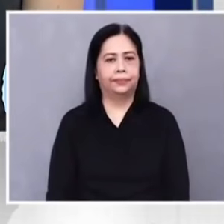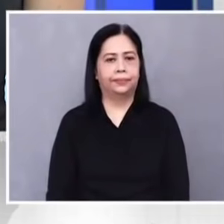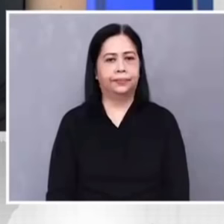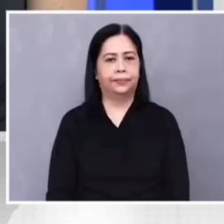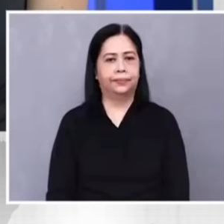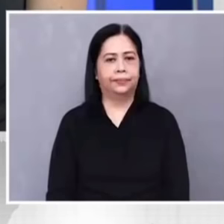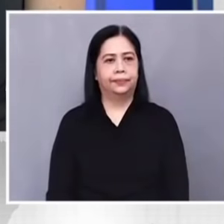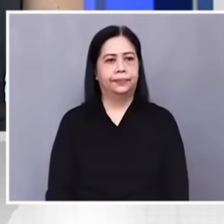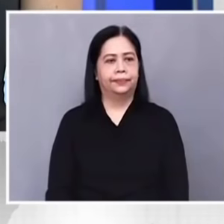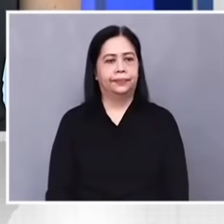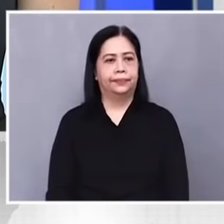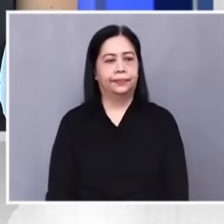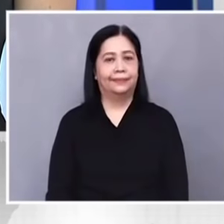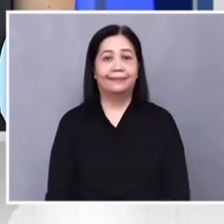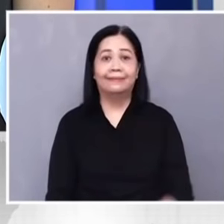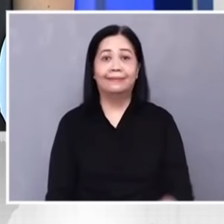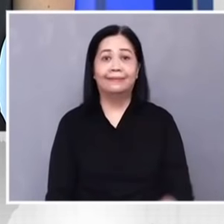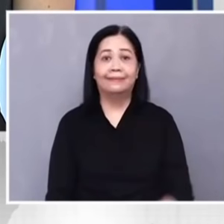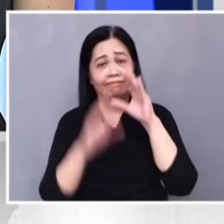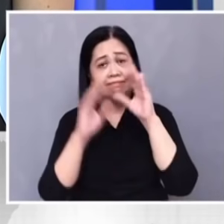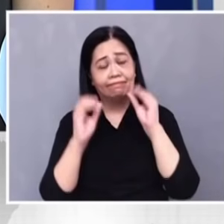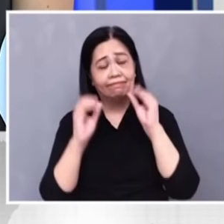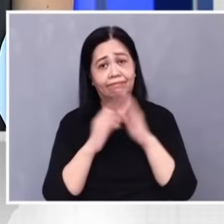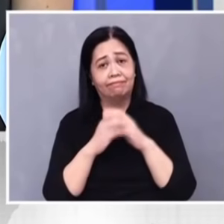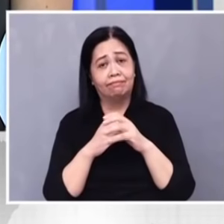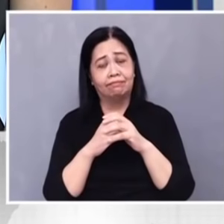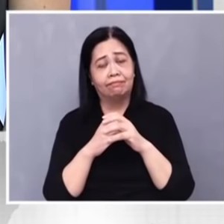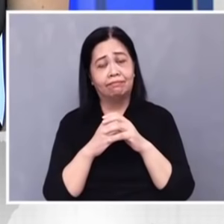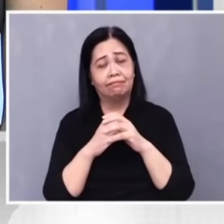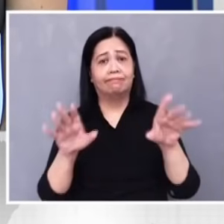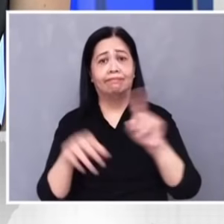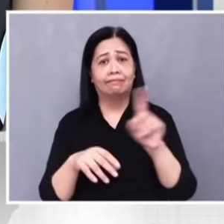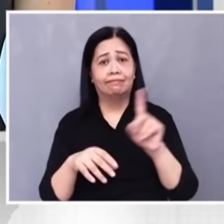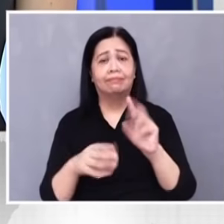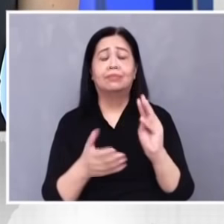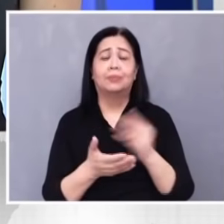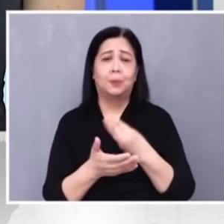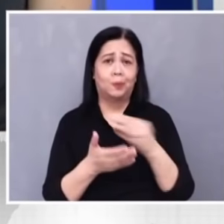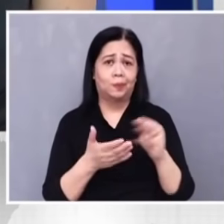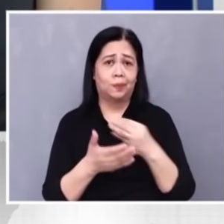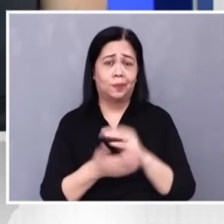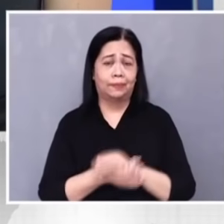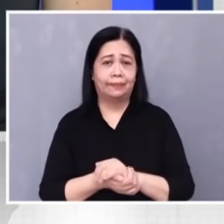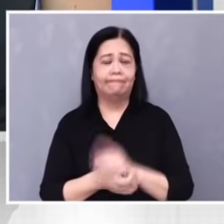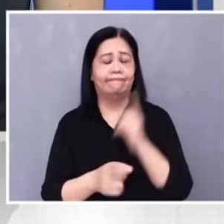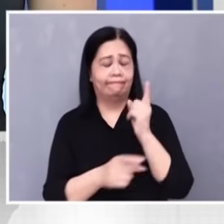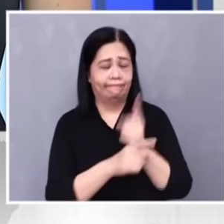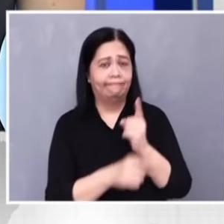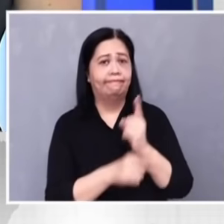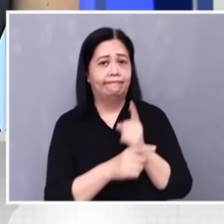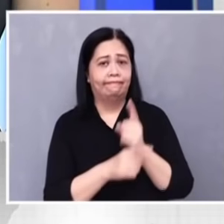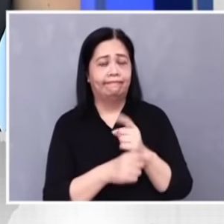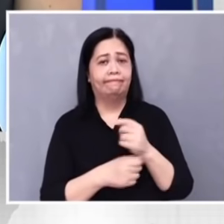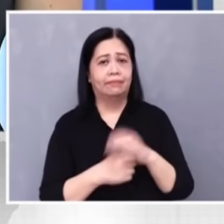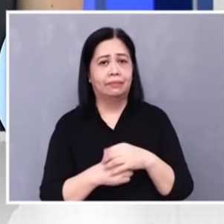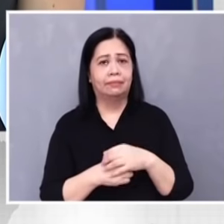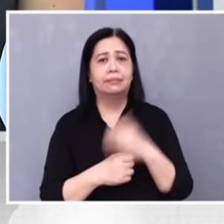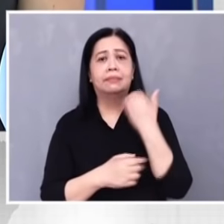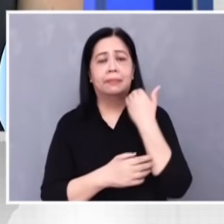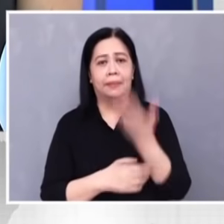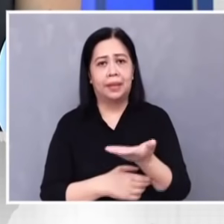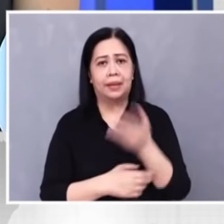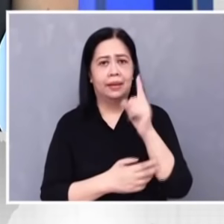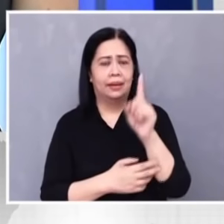Gretch, isang malungkot na balita ang yumanig sa industriya ng musika. Tama ka dyan, Ate B. Sumakabilang buhay na ang isa